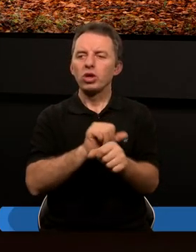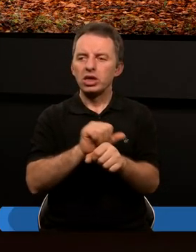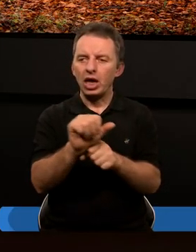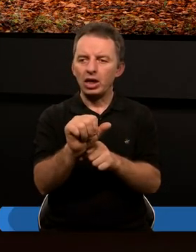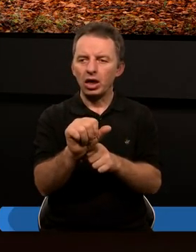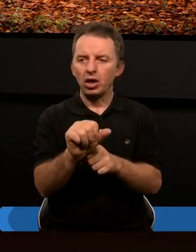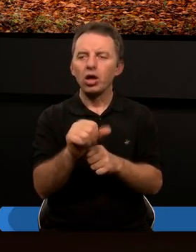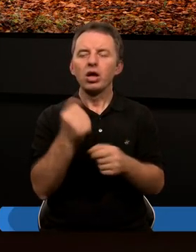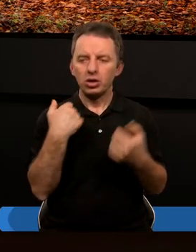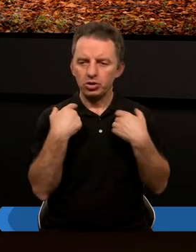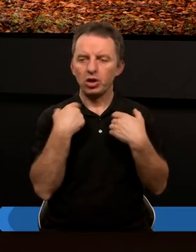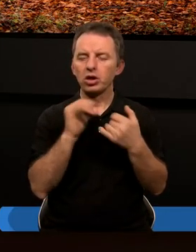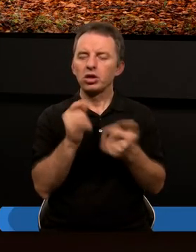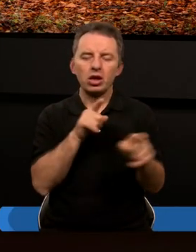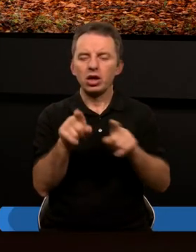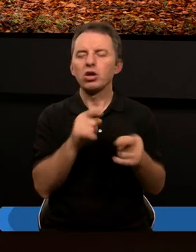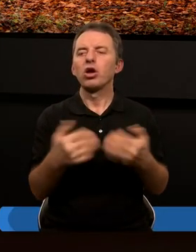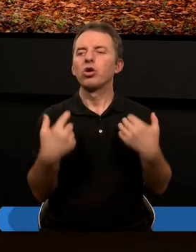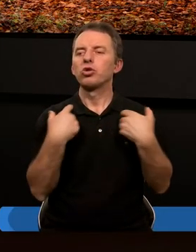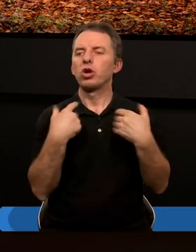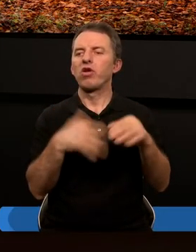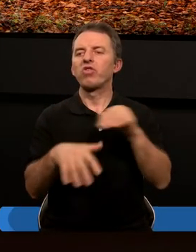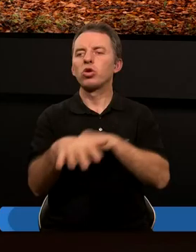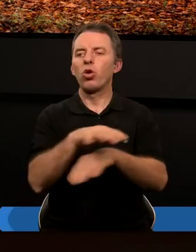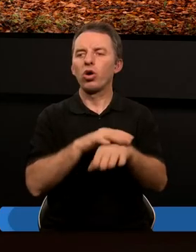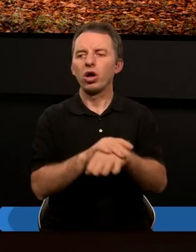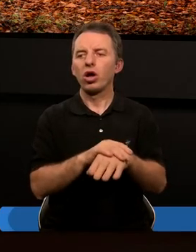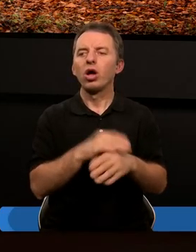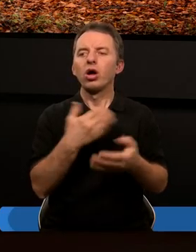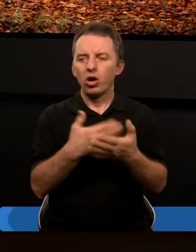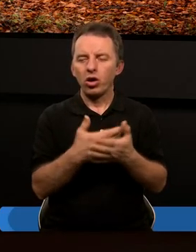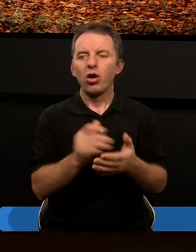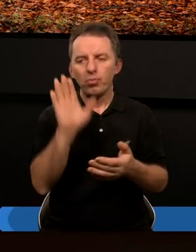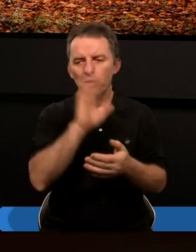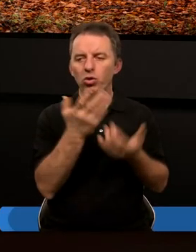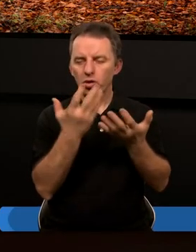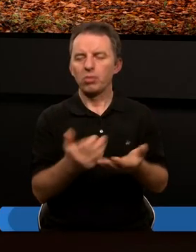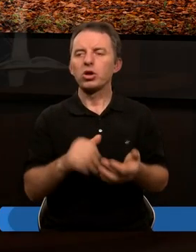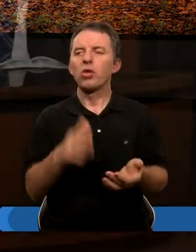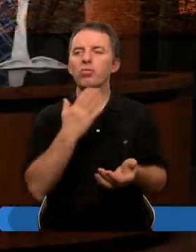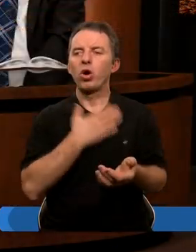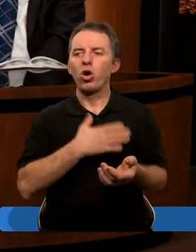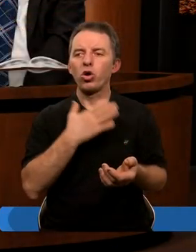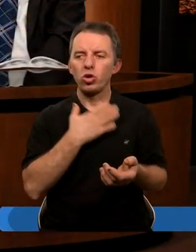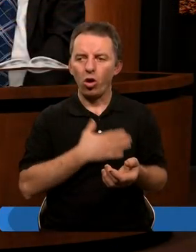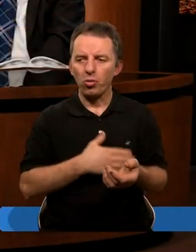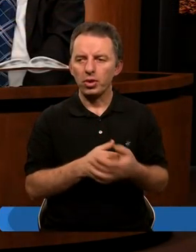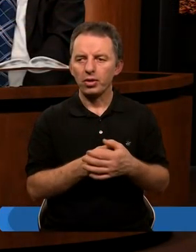Cóż to oznacza żyć w duchu w takim razie? Skoro to się Panu Bogu podoba? Zobaczcie, Biblia